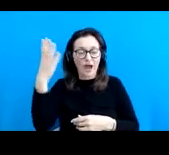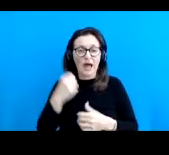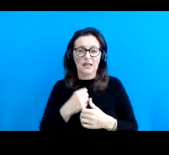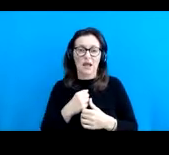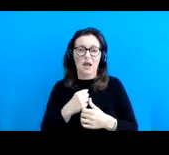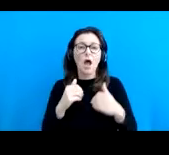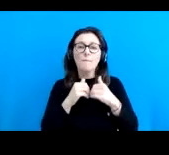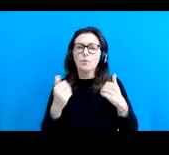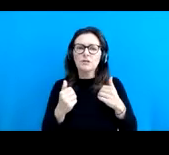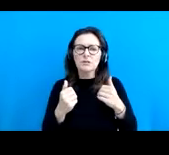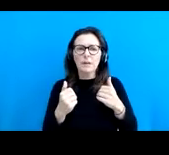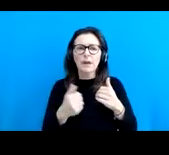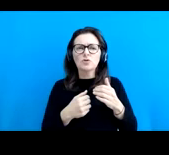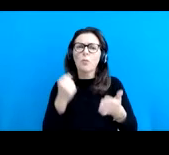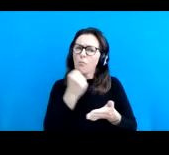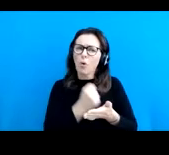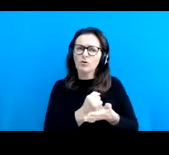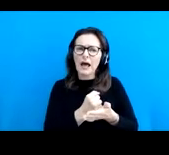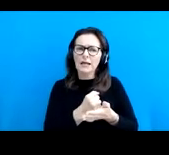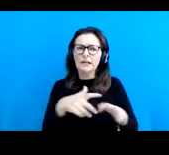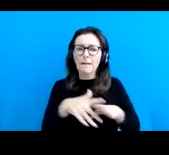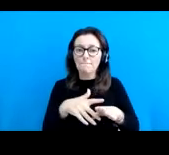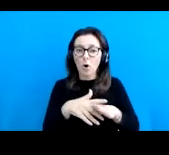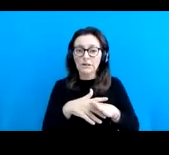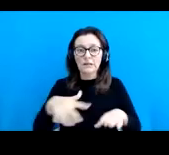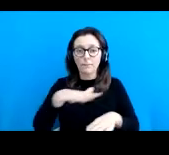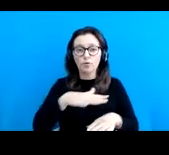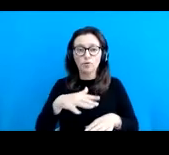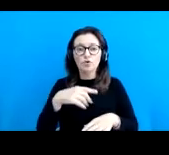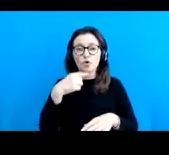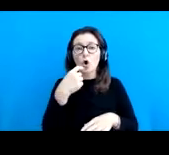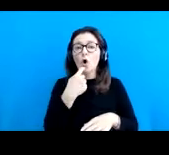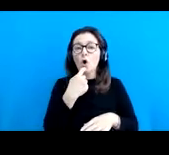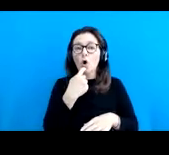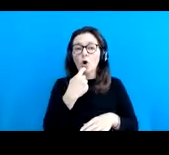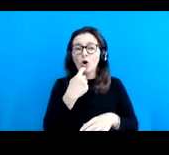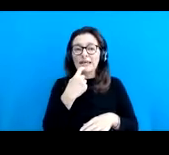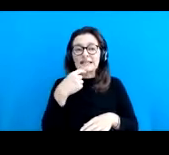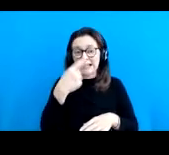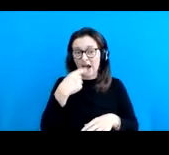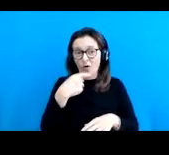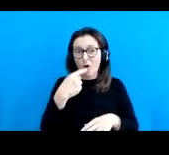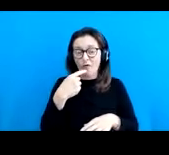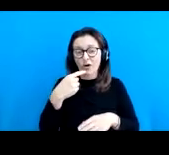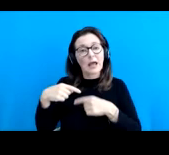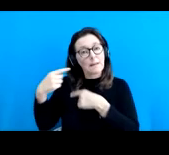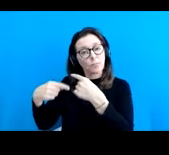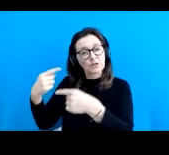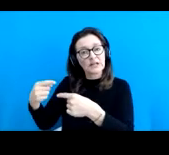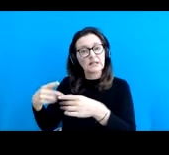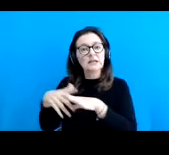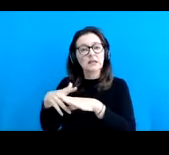Posebej so izpostavljene motnje na področju jezika in govora ter posledice, ki ovirajo branje